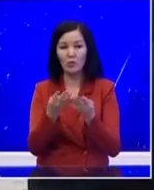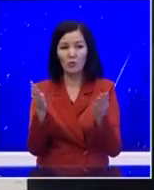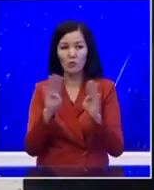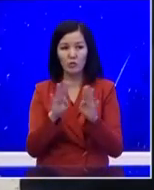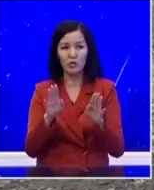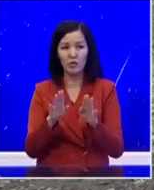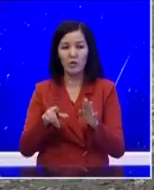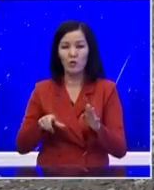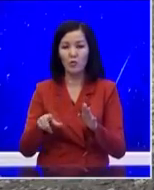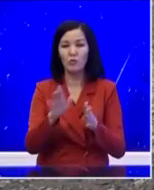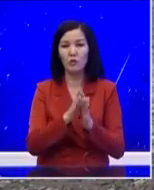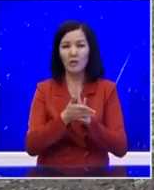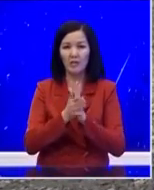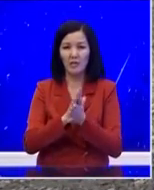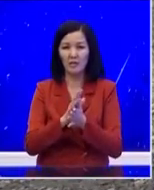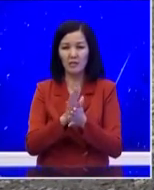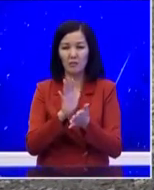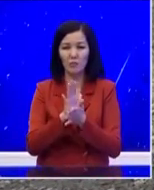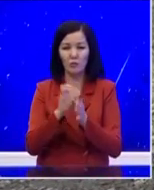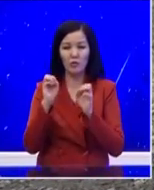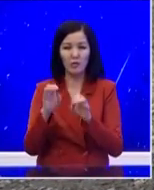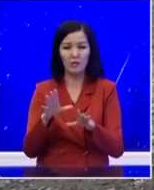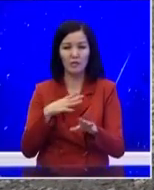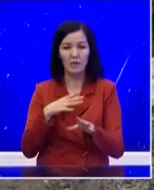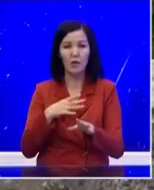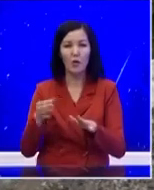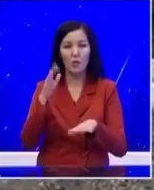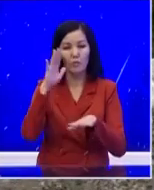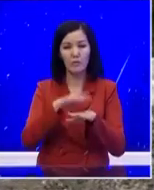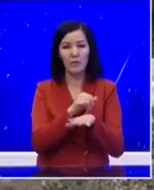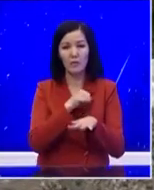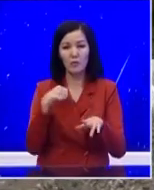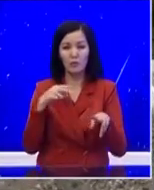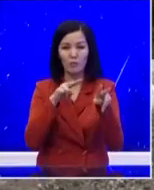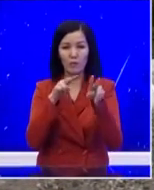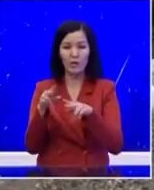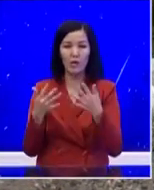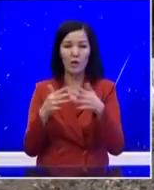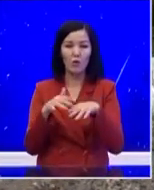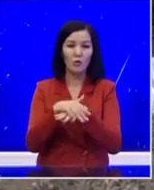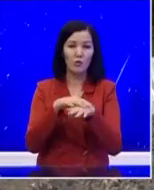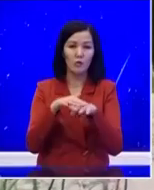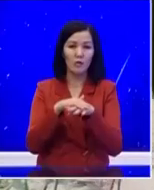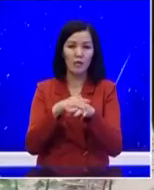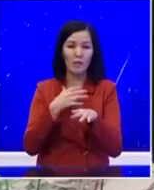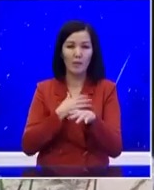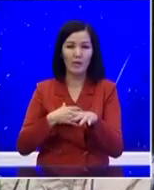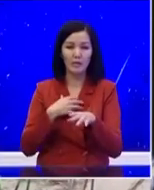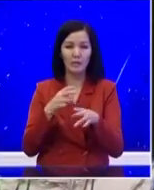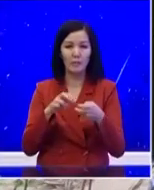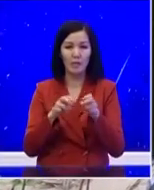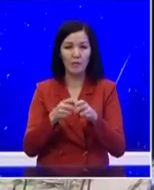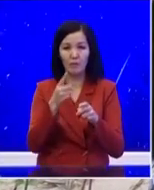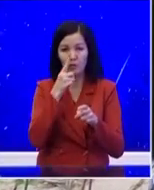осылай арықтарды. Елді мекендегі бұл проблеманы облыс әкімі тікелей өз бақылауына алды. Жаңа тұрмыстықтар үшін маңызды бұл проблема